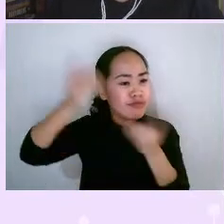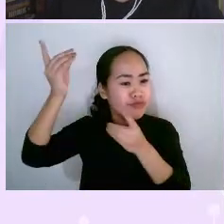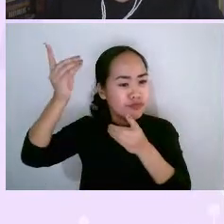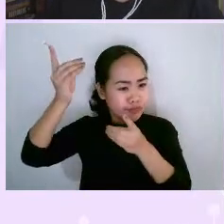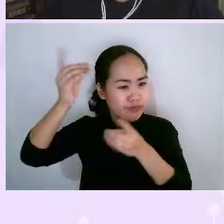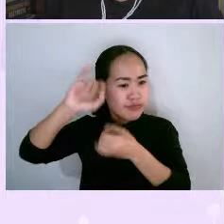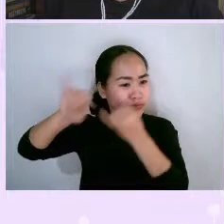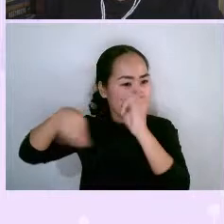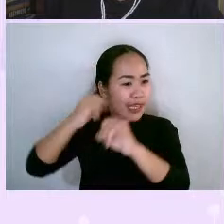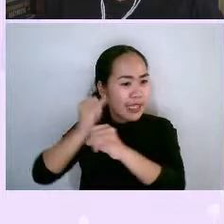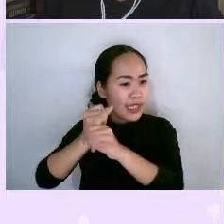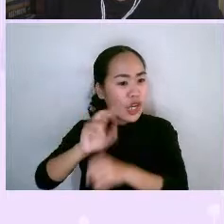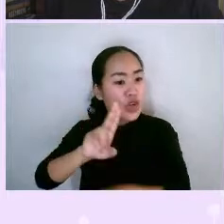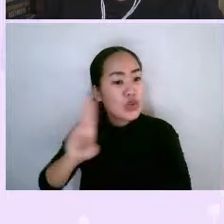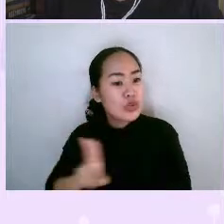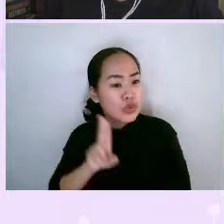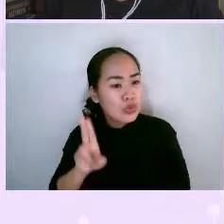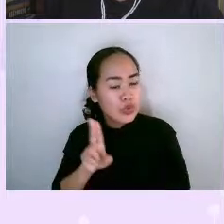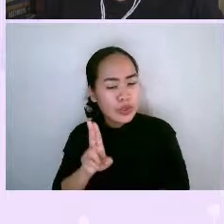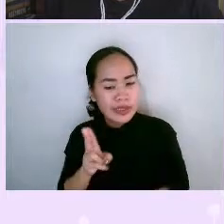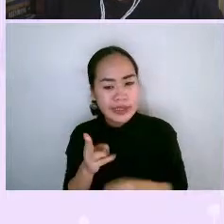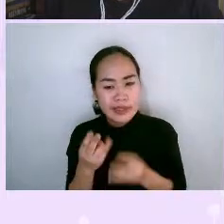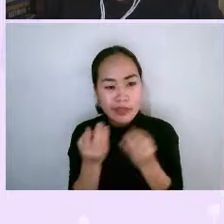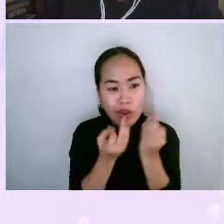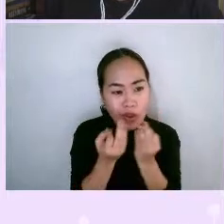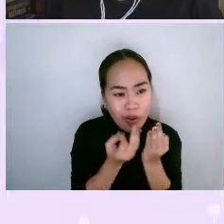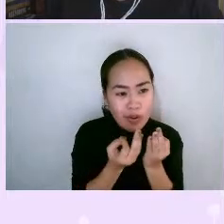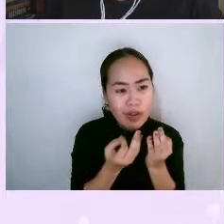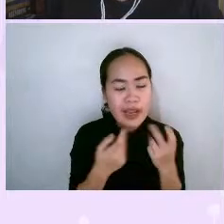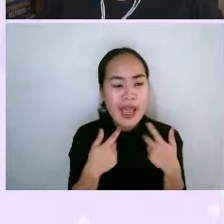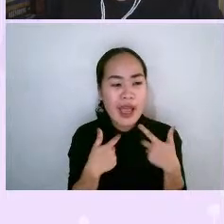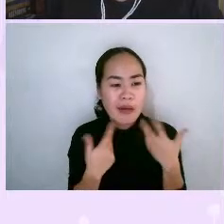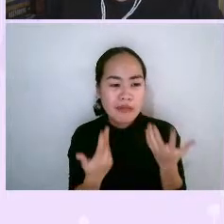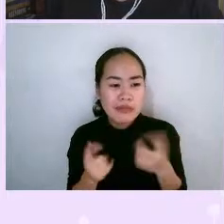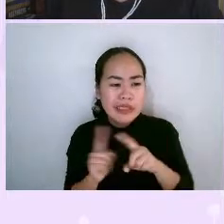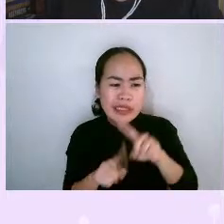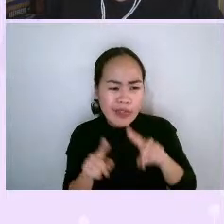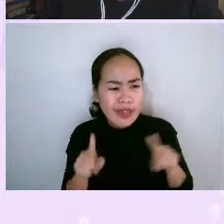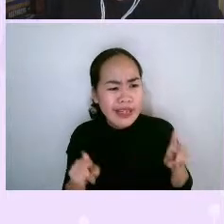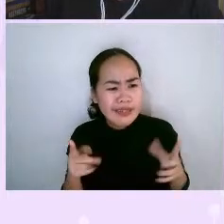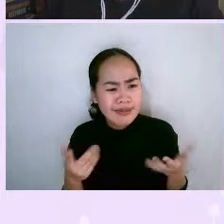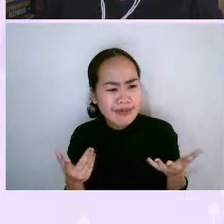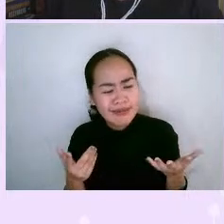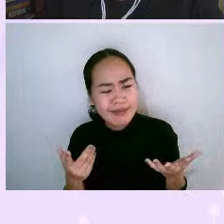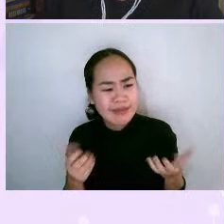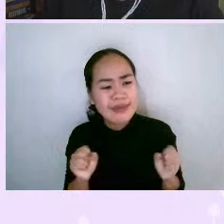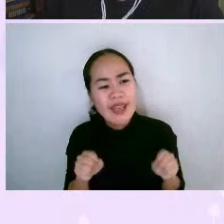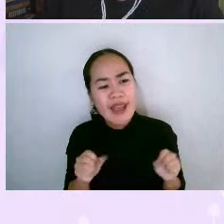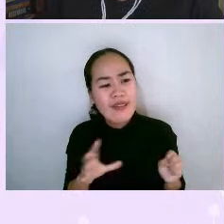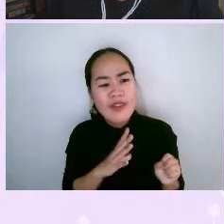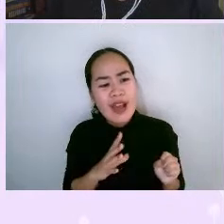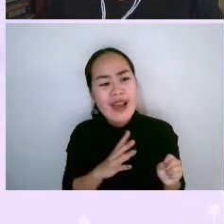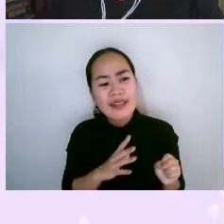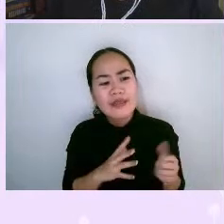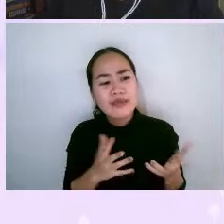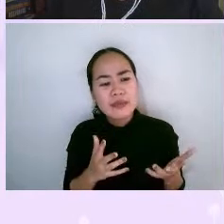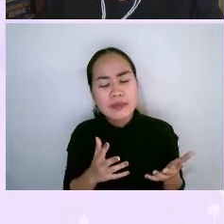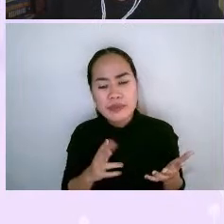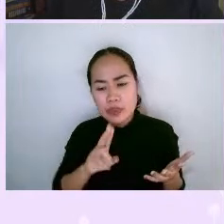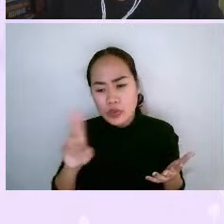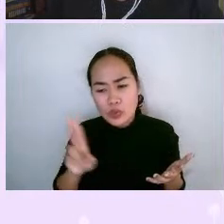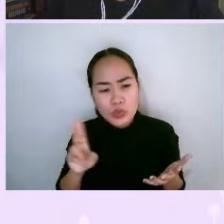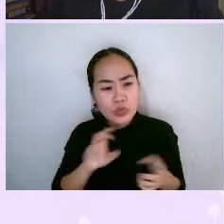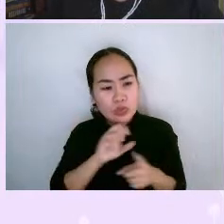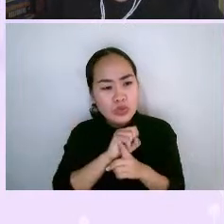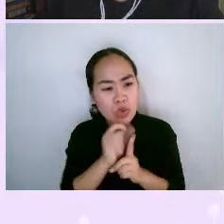using Facebook, using the various platform sa dito